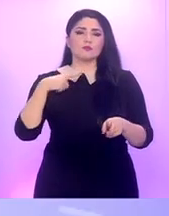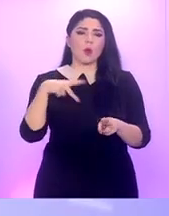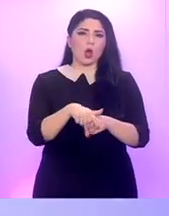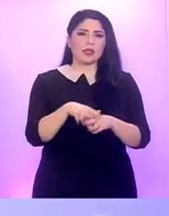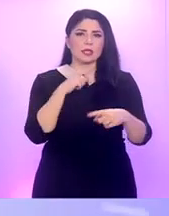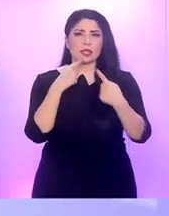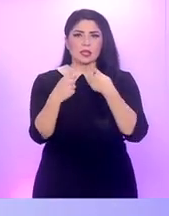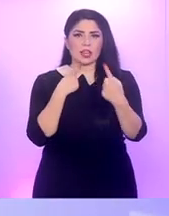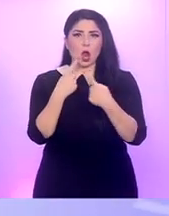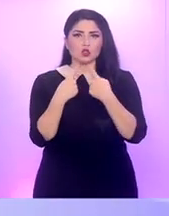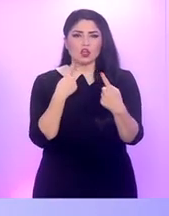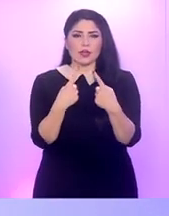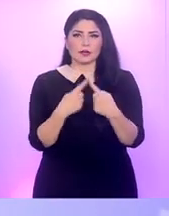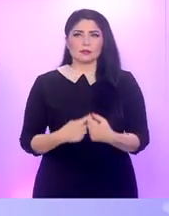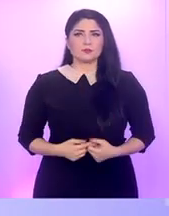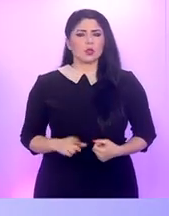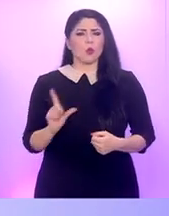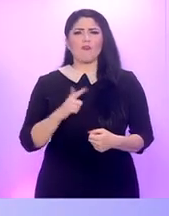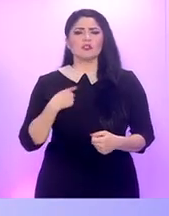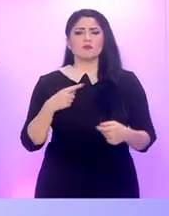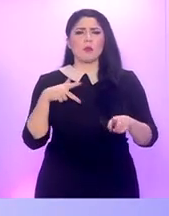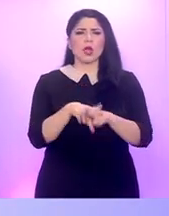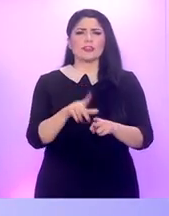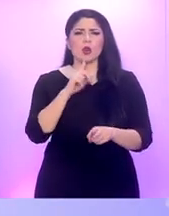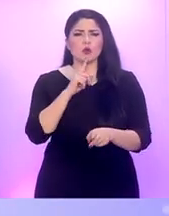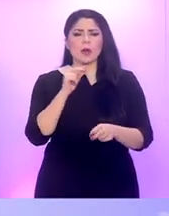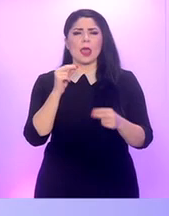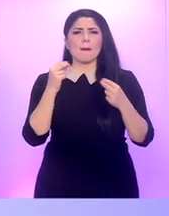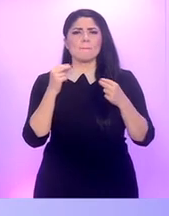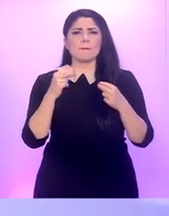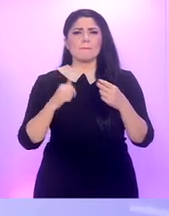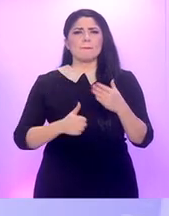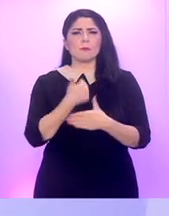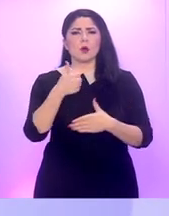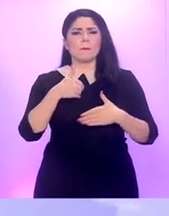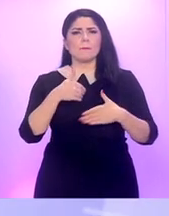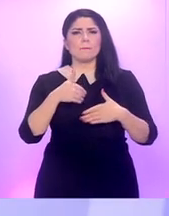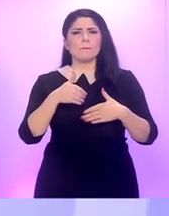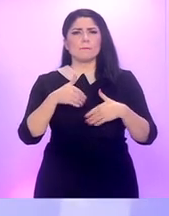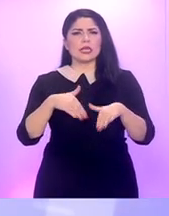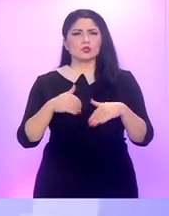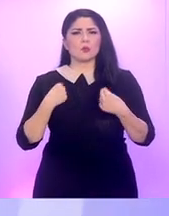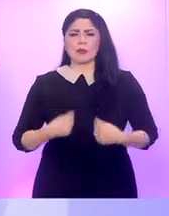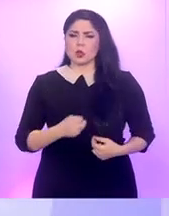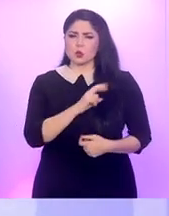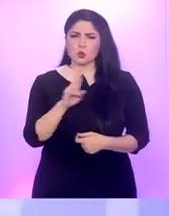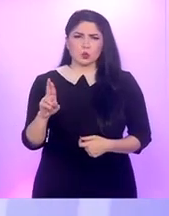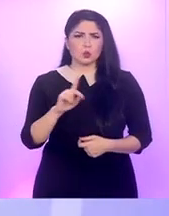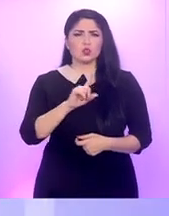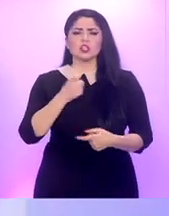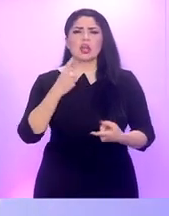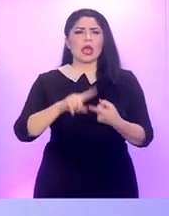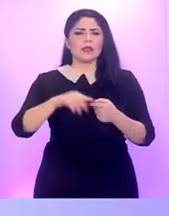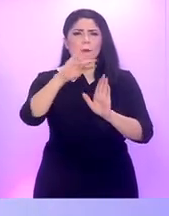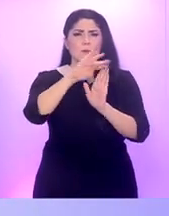Negocierile nu erau blocate la numele premierului, nu erau blocate nici în puncte ale programului